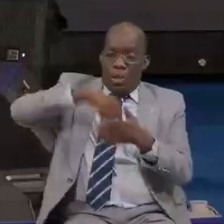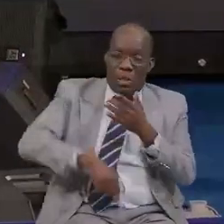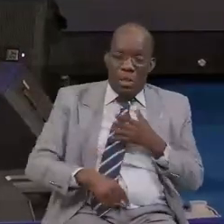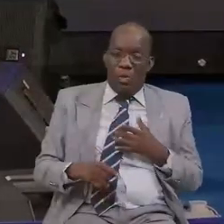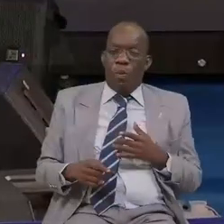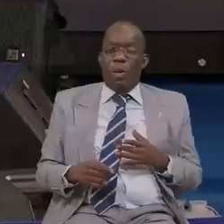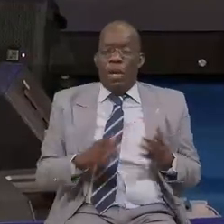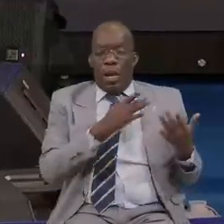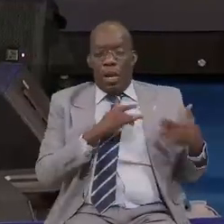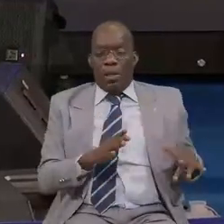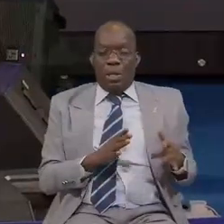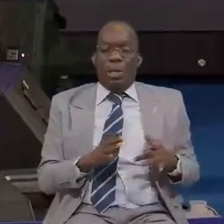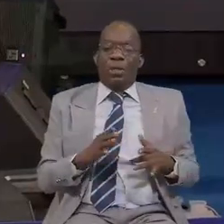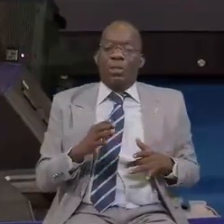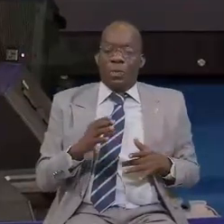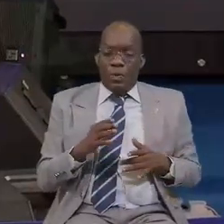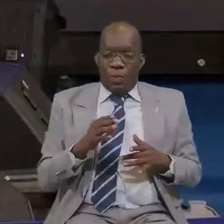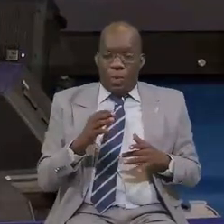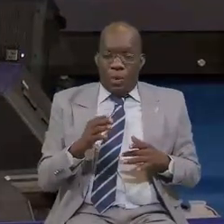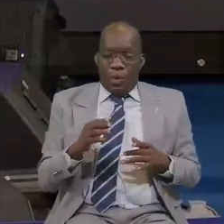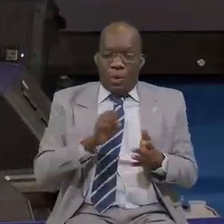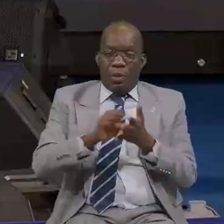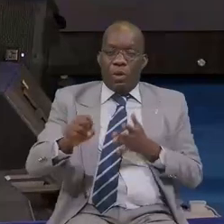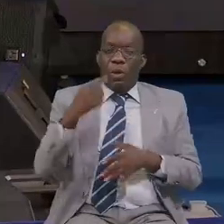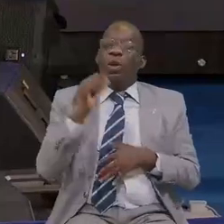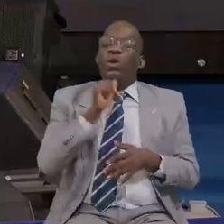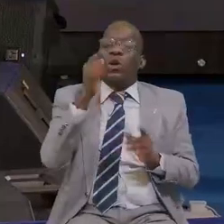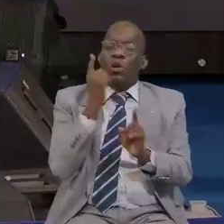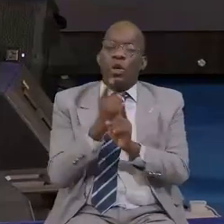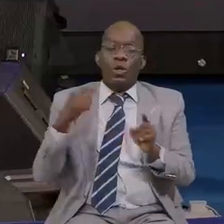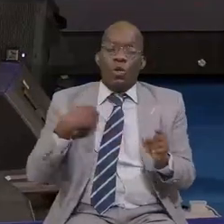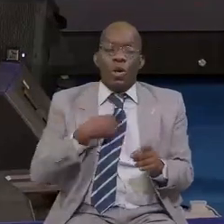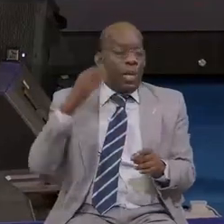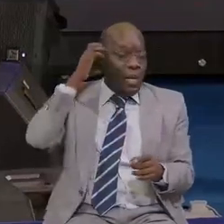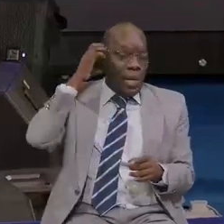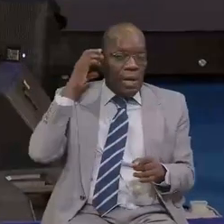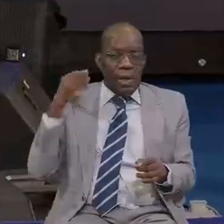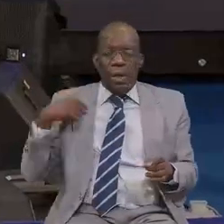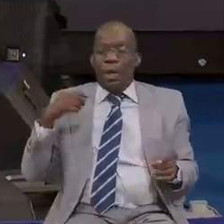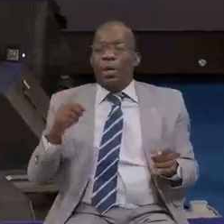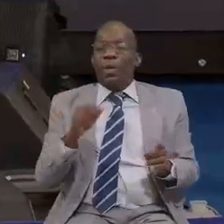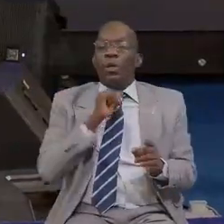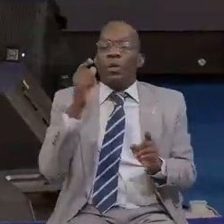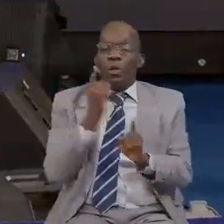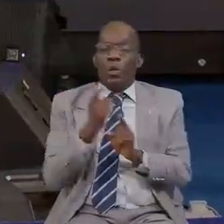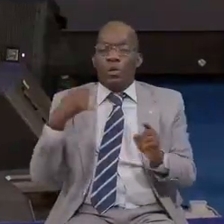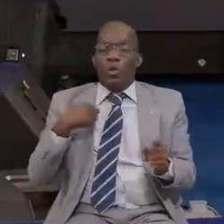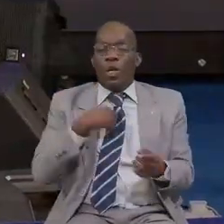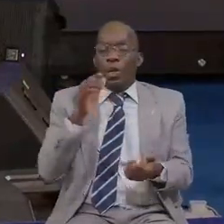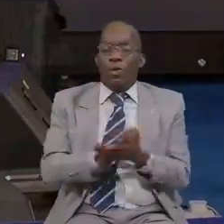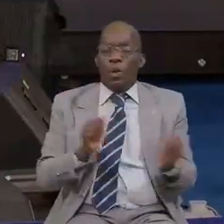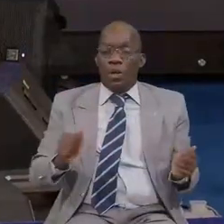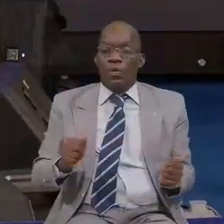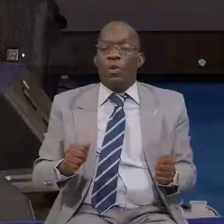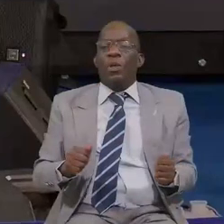Pas seulement que nous écoutons, pas seulement que nous communions avec les gens qui croient à la sanctification, mais nous